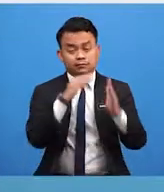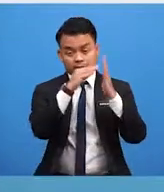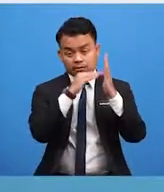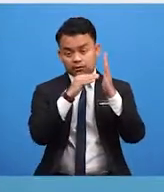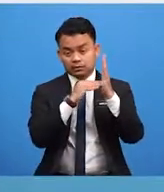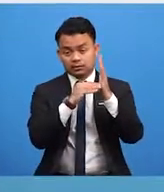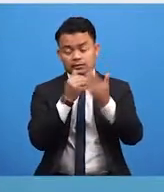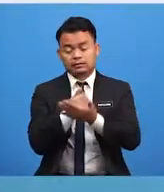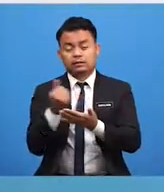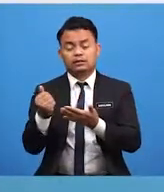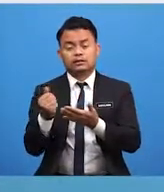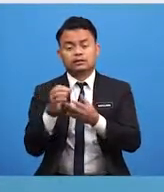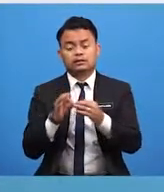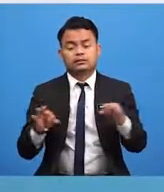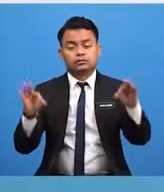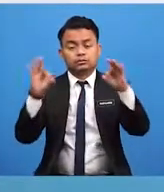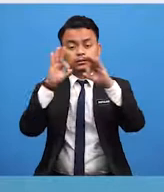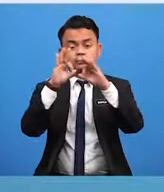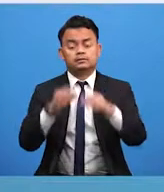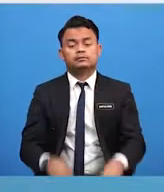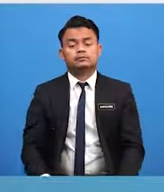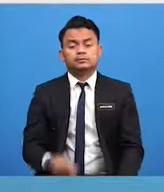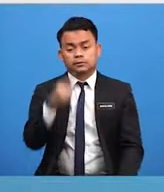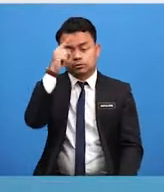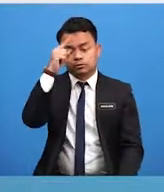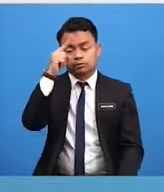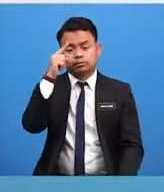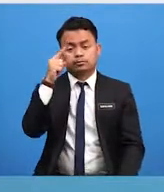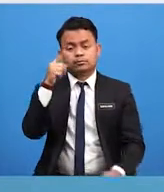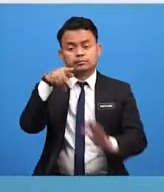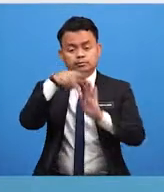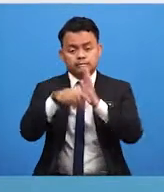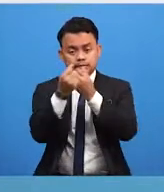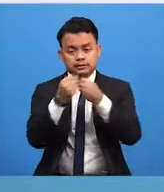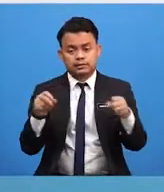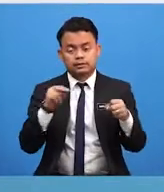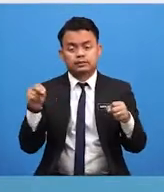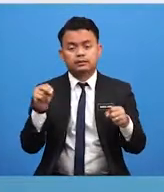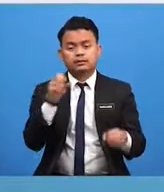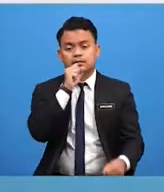Senaraikan alatan utama bagi penyediaan stok ayam.